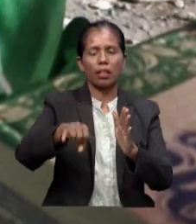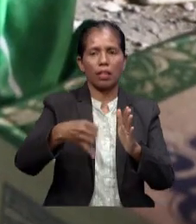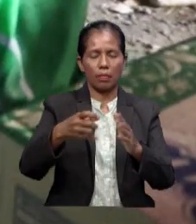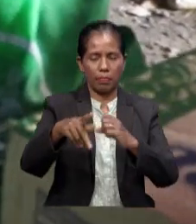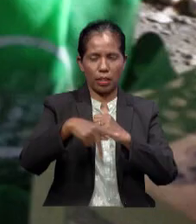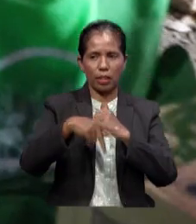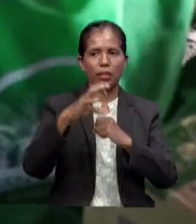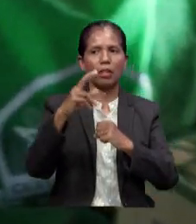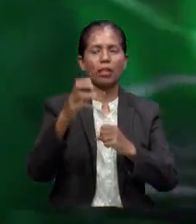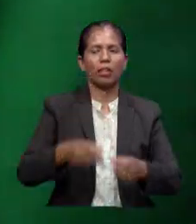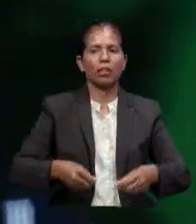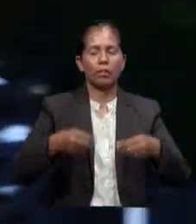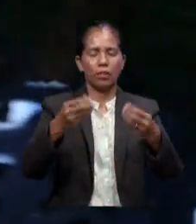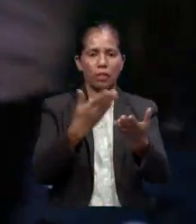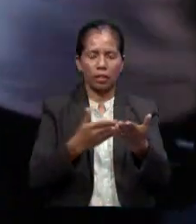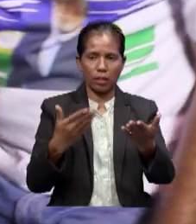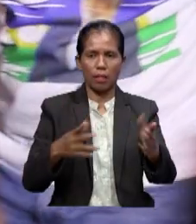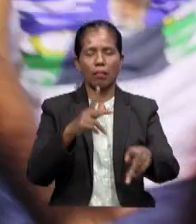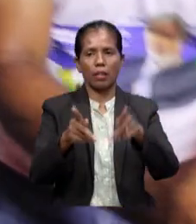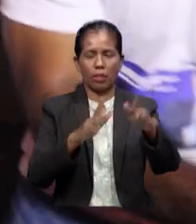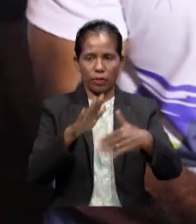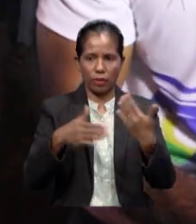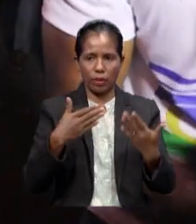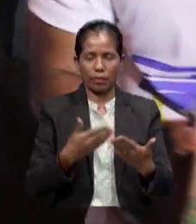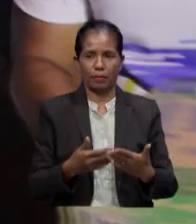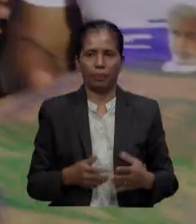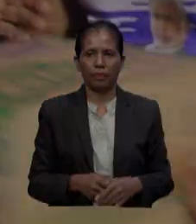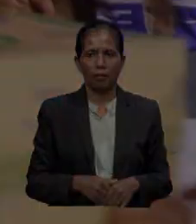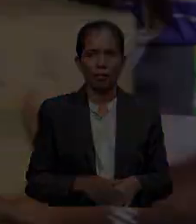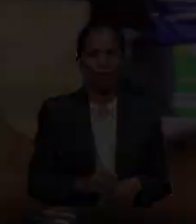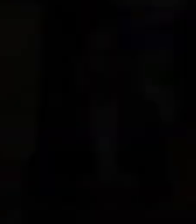CNRT faisa sambalun ba komunidade sira. Zimi Fernandes, GMN.